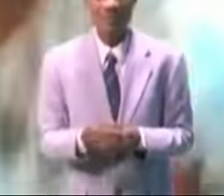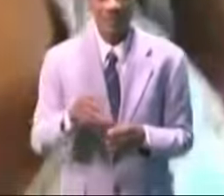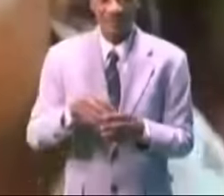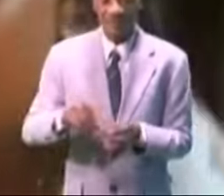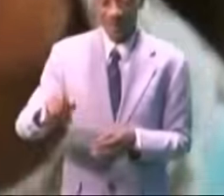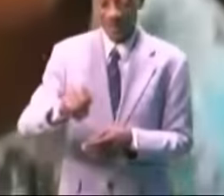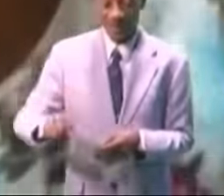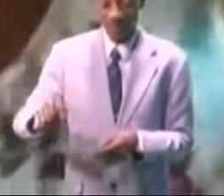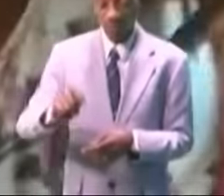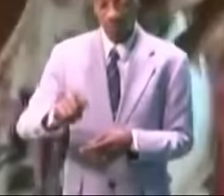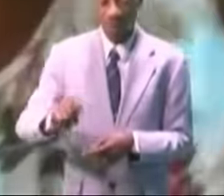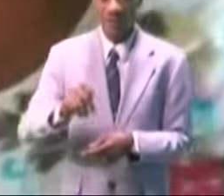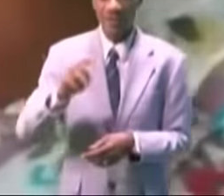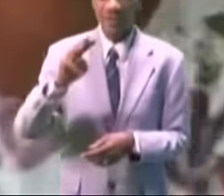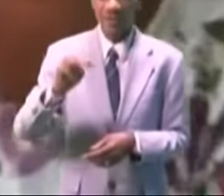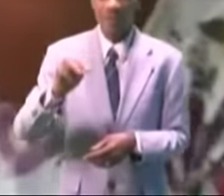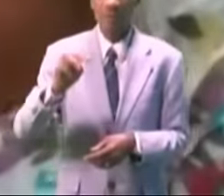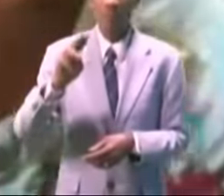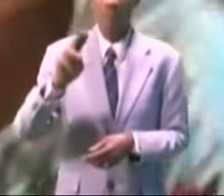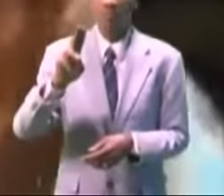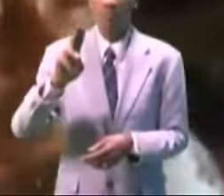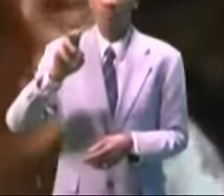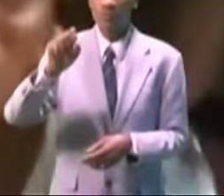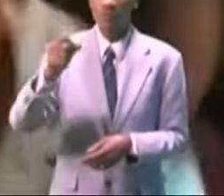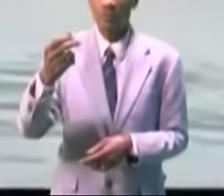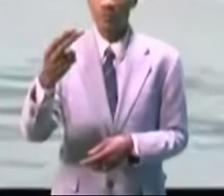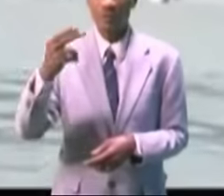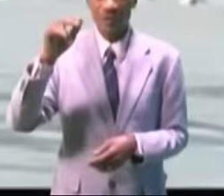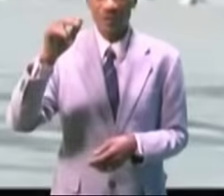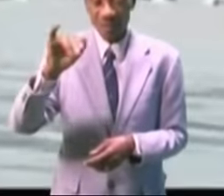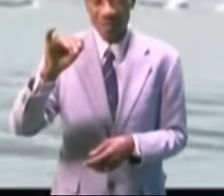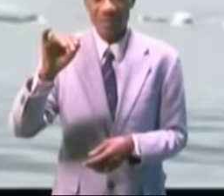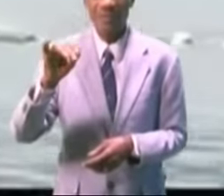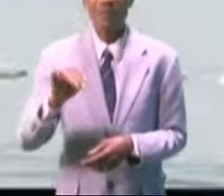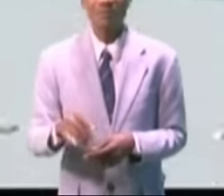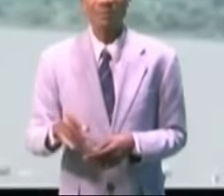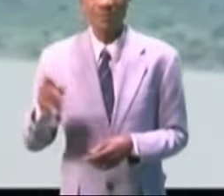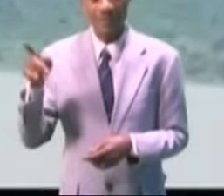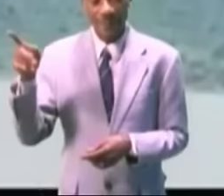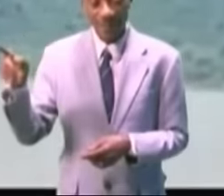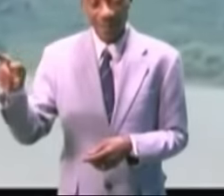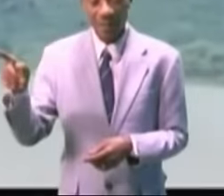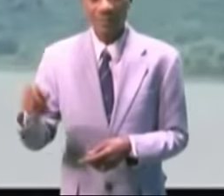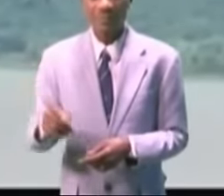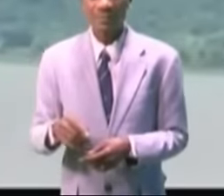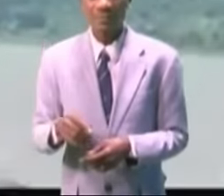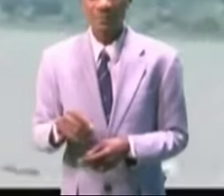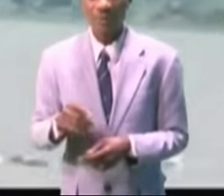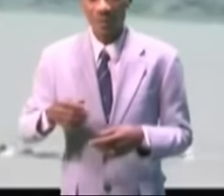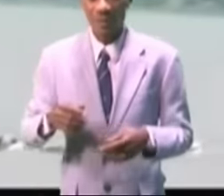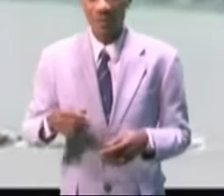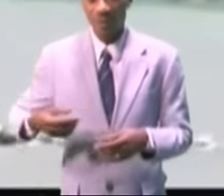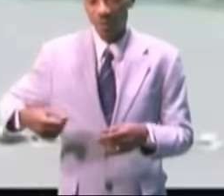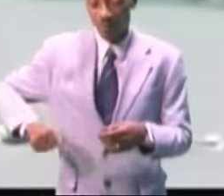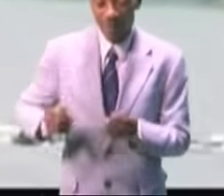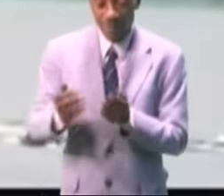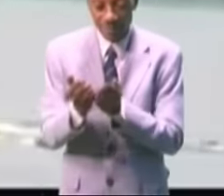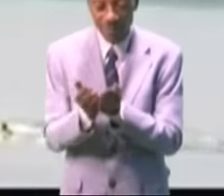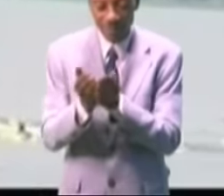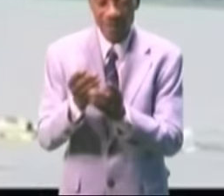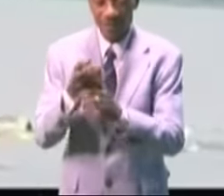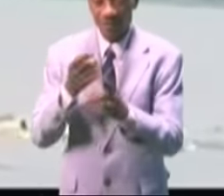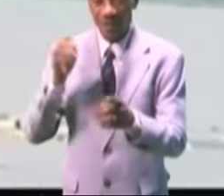Mouchi, une baleinière en partance pour Kinshasa a fait naufrage. Bilan provisoire,